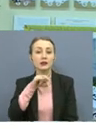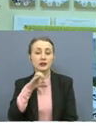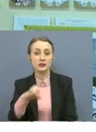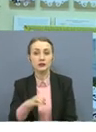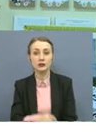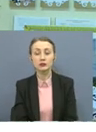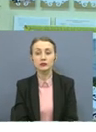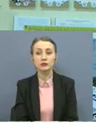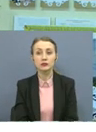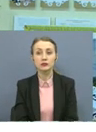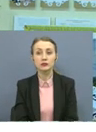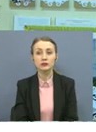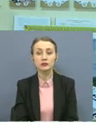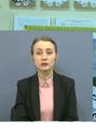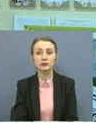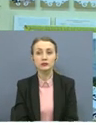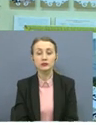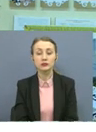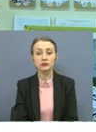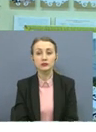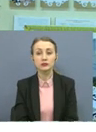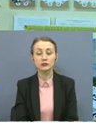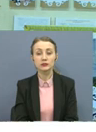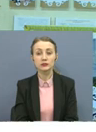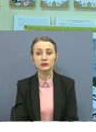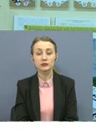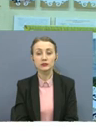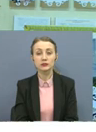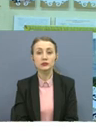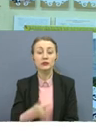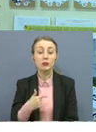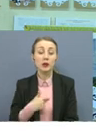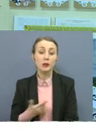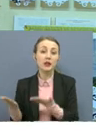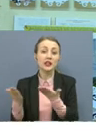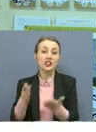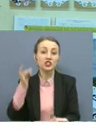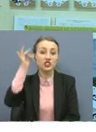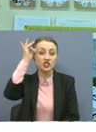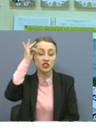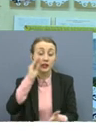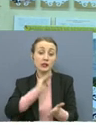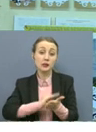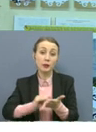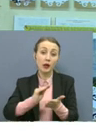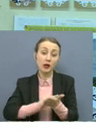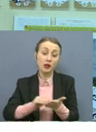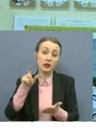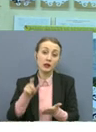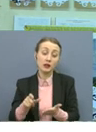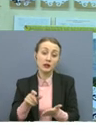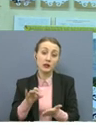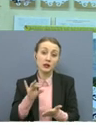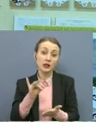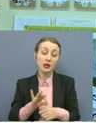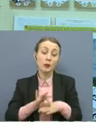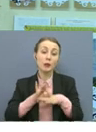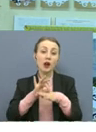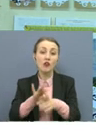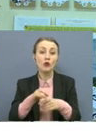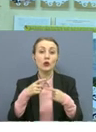жылымызға алға қойған жоспарлар өте көп. Оның біріншісі осы Қазақстанның белгілі